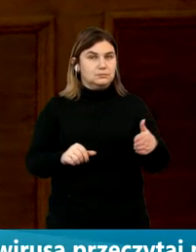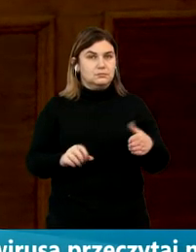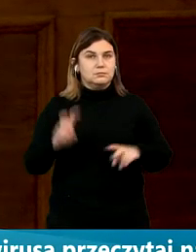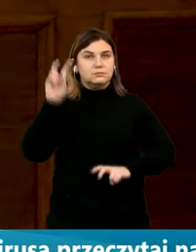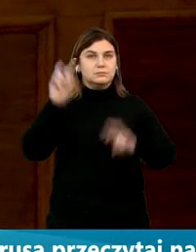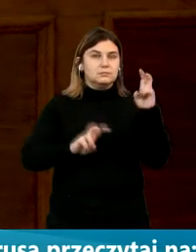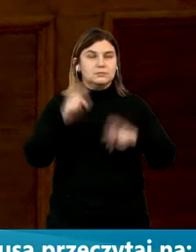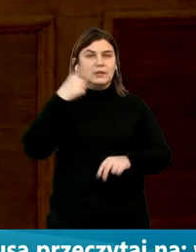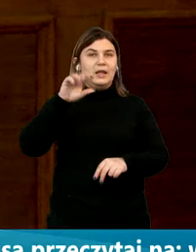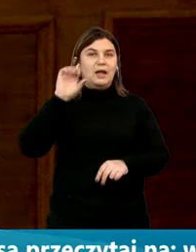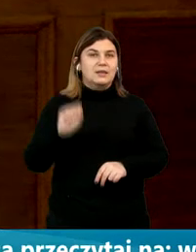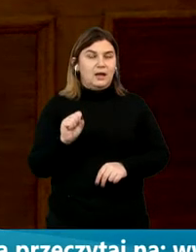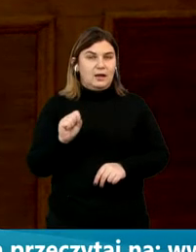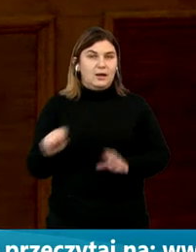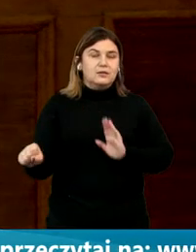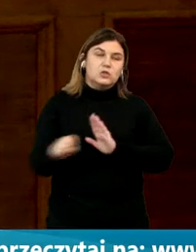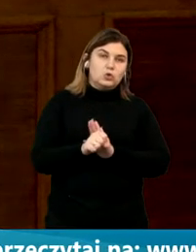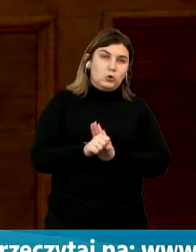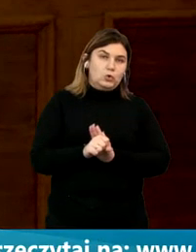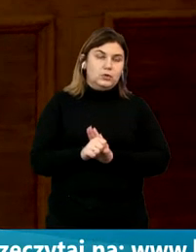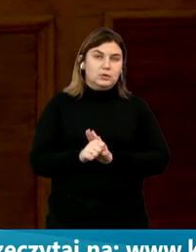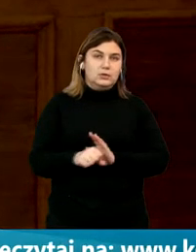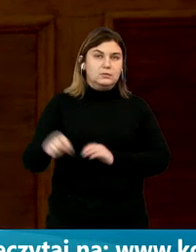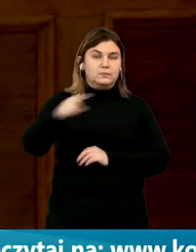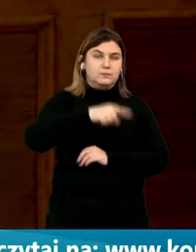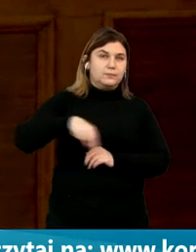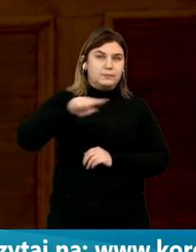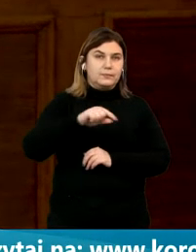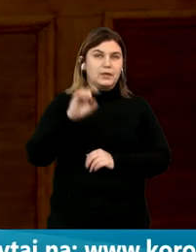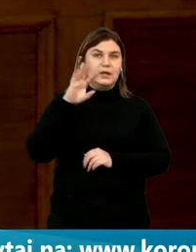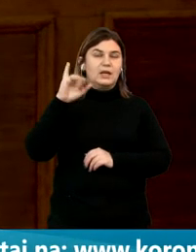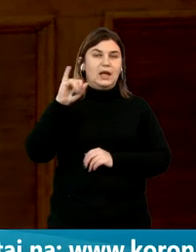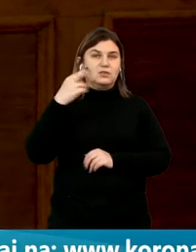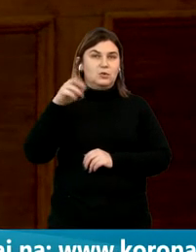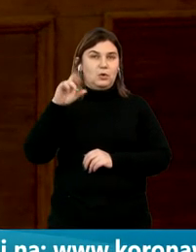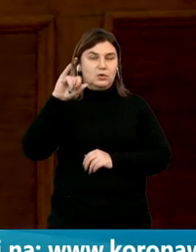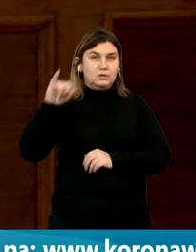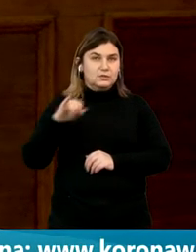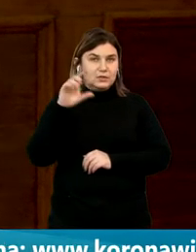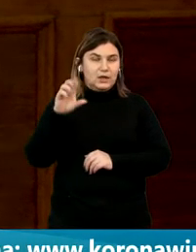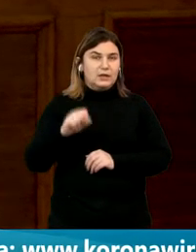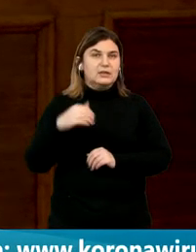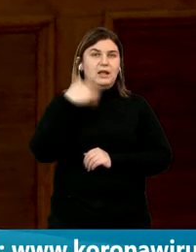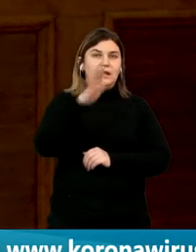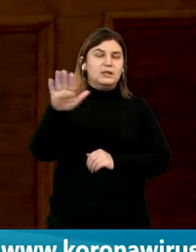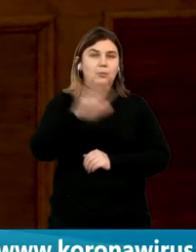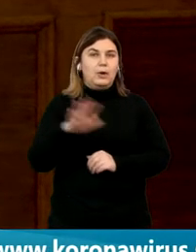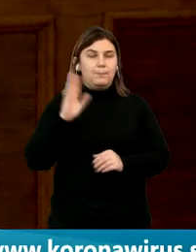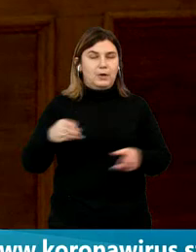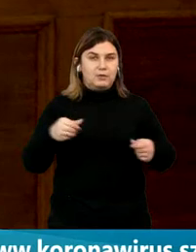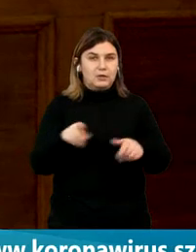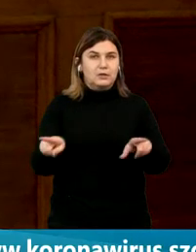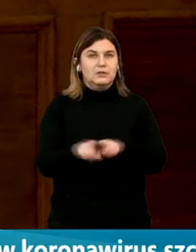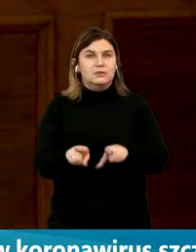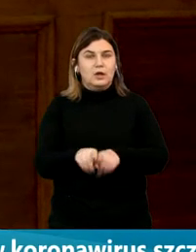hotelu Dana do ronda Giedroycia i dalej w kierunku Niebuszewa będziemy finansowali zarówno drogę,